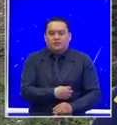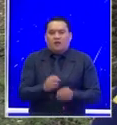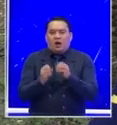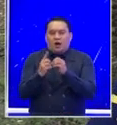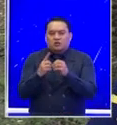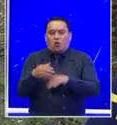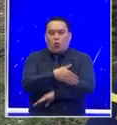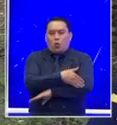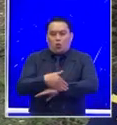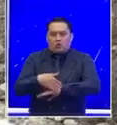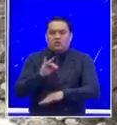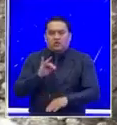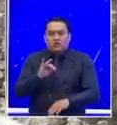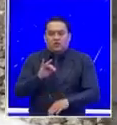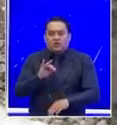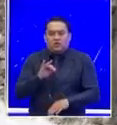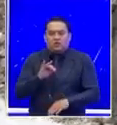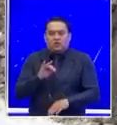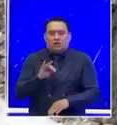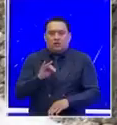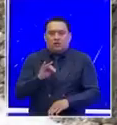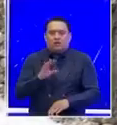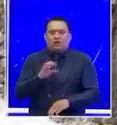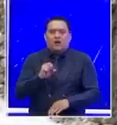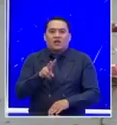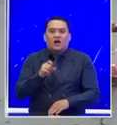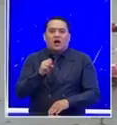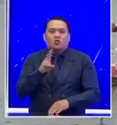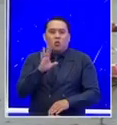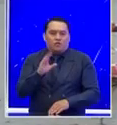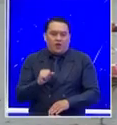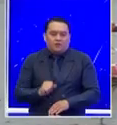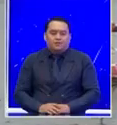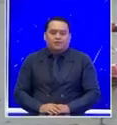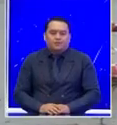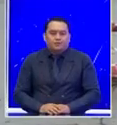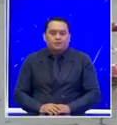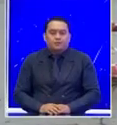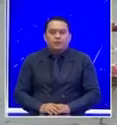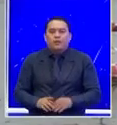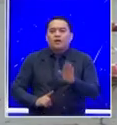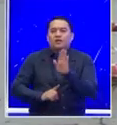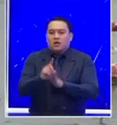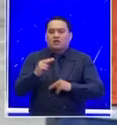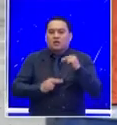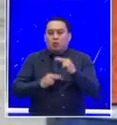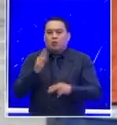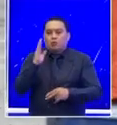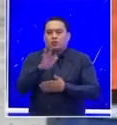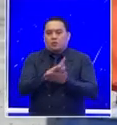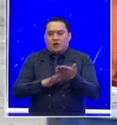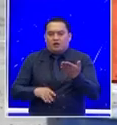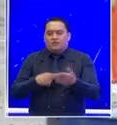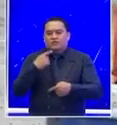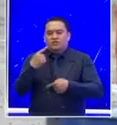11 улиц и переходящая улица Валиханова. Строительно-монтажные работы стартовали буквально на днях и будут проводиться